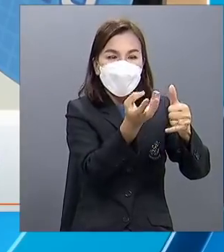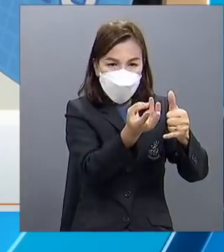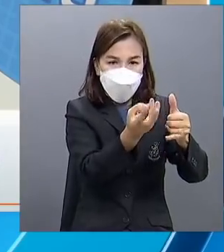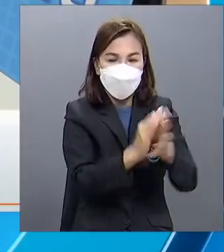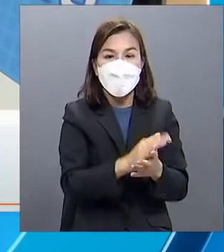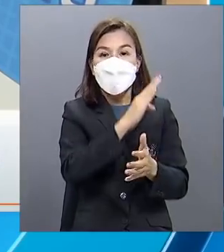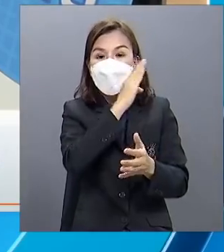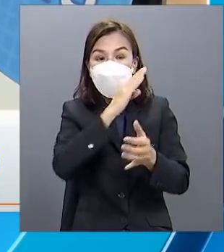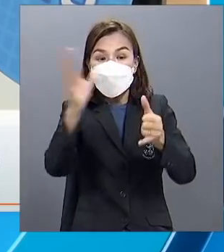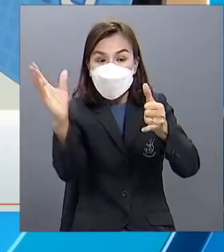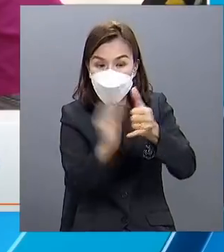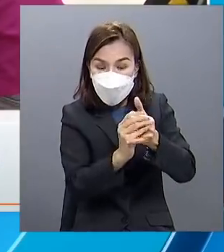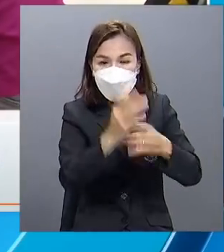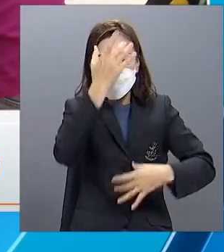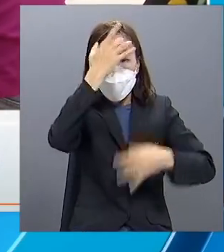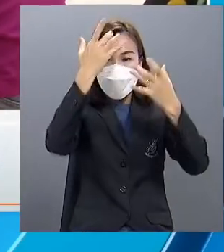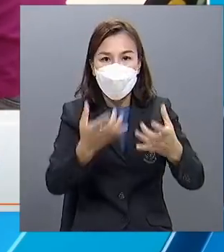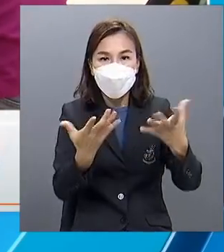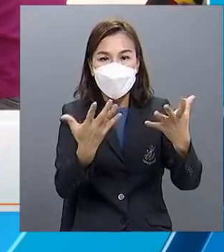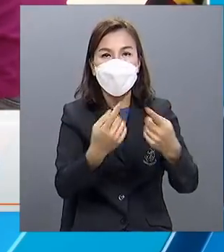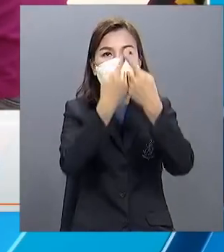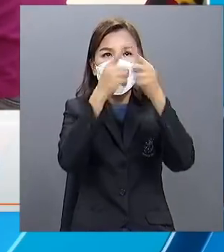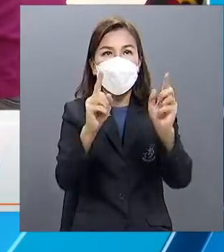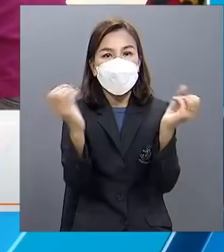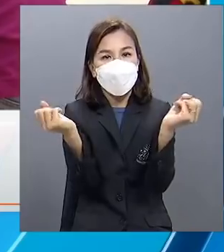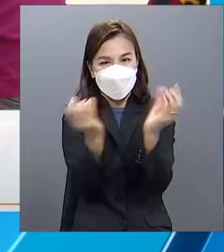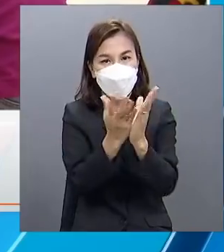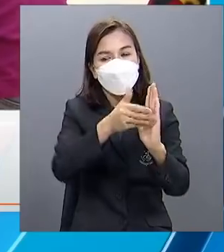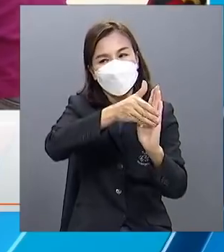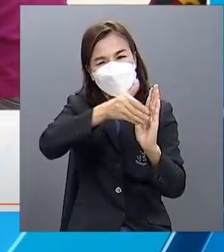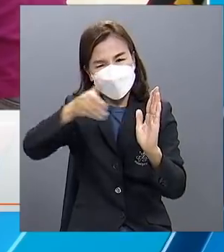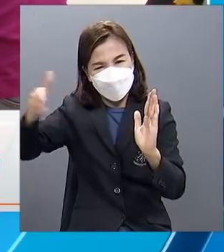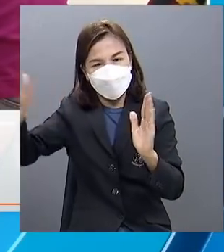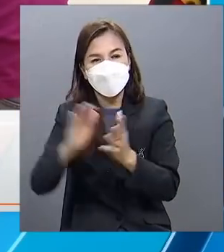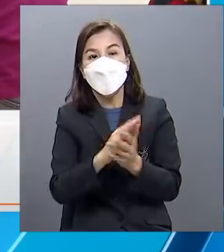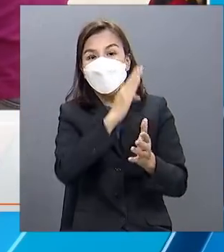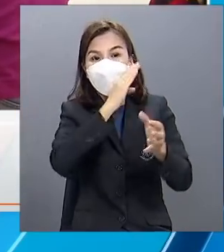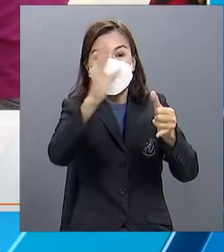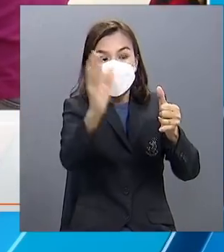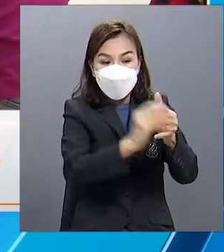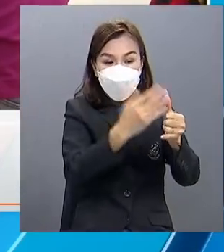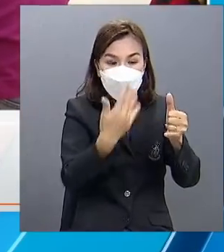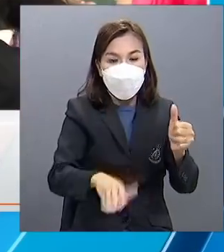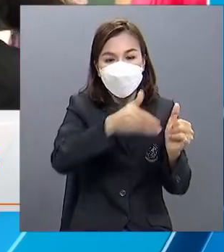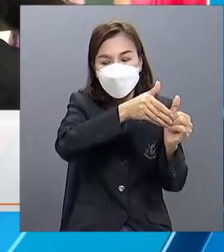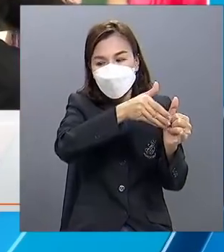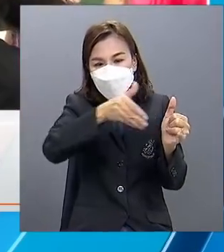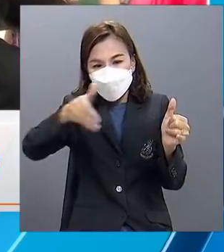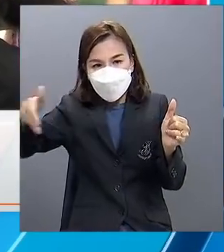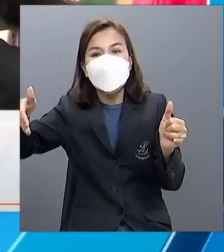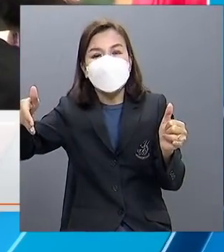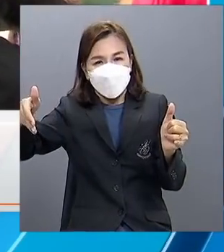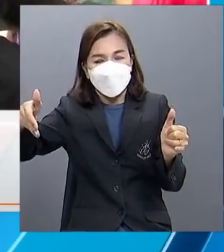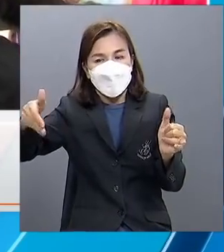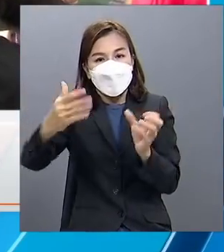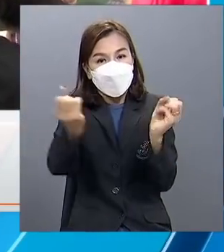เราพูดถึงลวงโควิชอ่ะนะครับที่ระยะยาวนะผ่านไปสักระยะหนึ่งแล้วคนที่ผู้ป่วยโคอินเดียจะเกิดอะไรขึ้นกับเขา